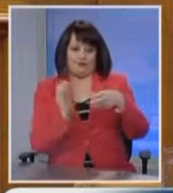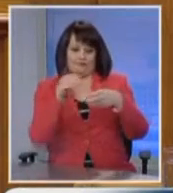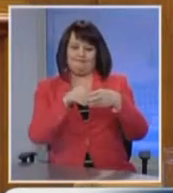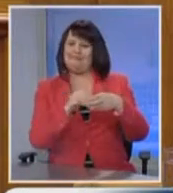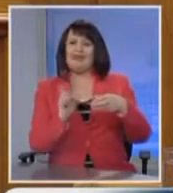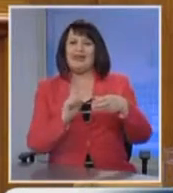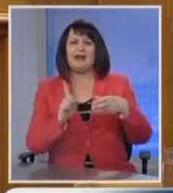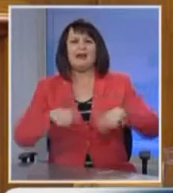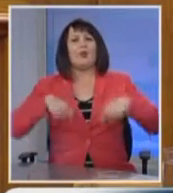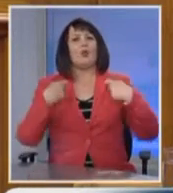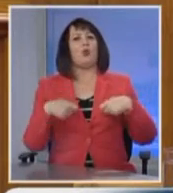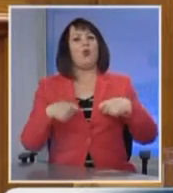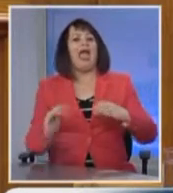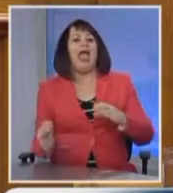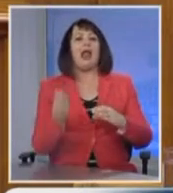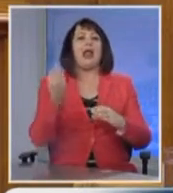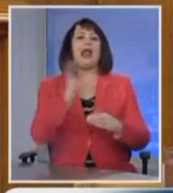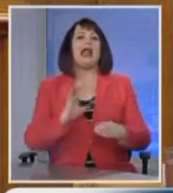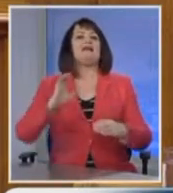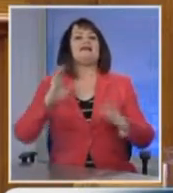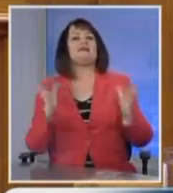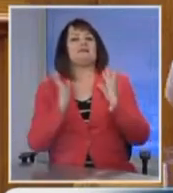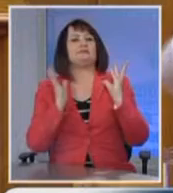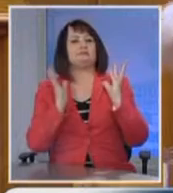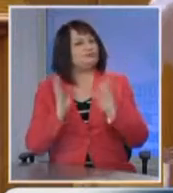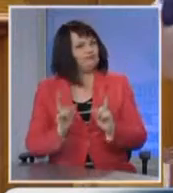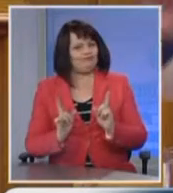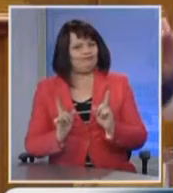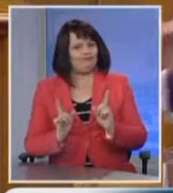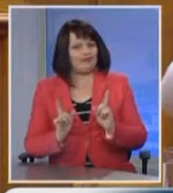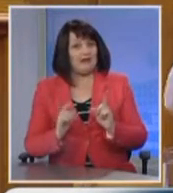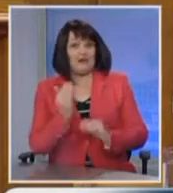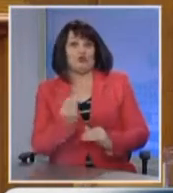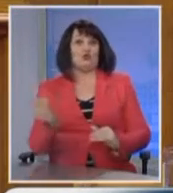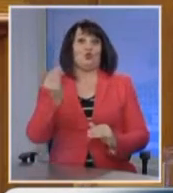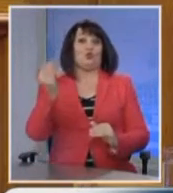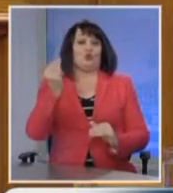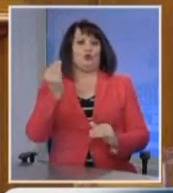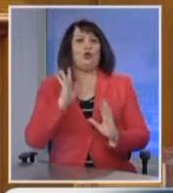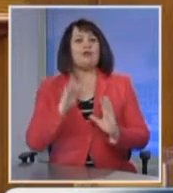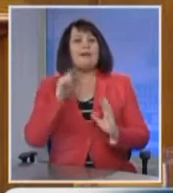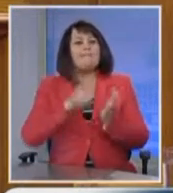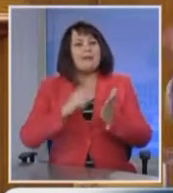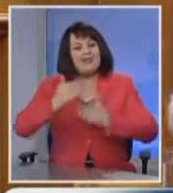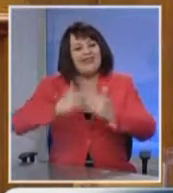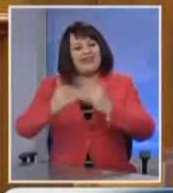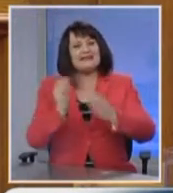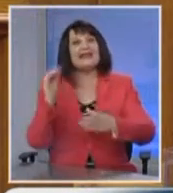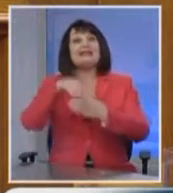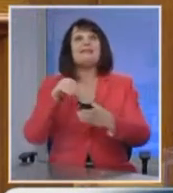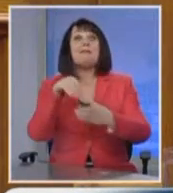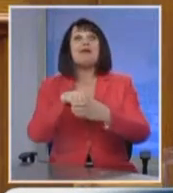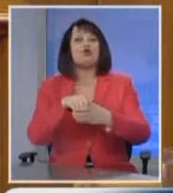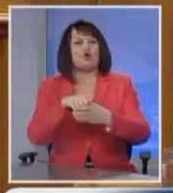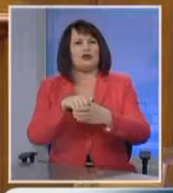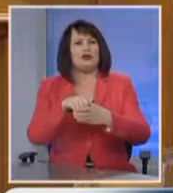βγάζουμε ελίτ, αλλά είναι μία διαδικασία η οποία προωθεί την συμμετοχή και την καλλιέργεια